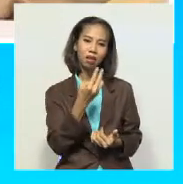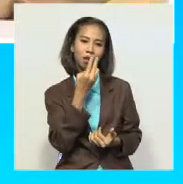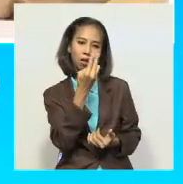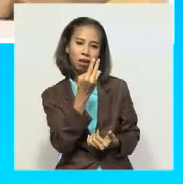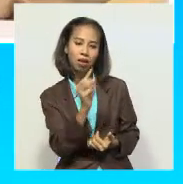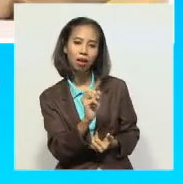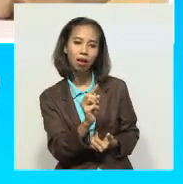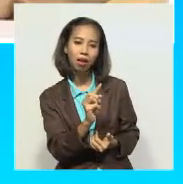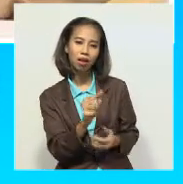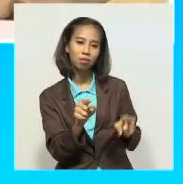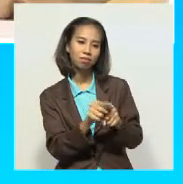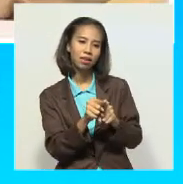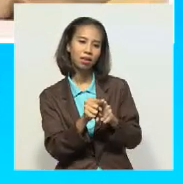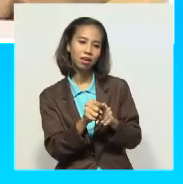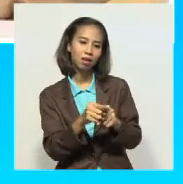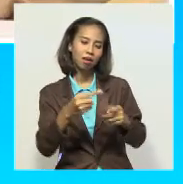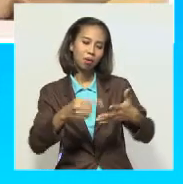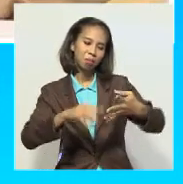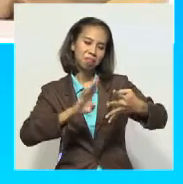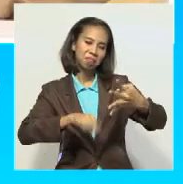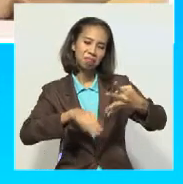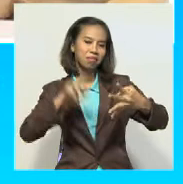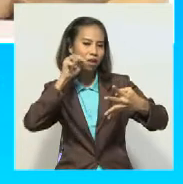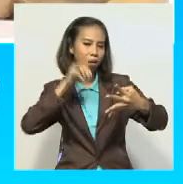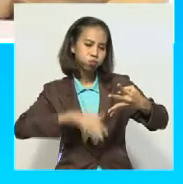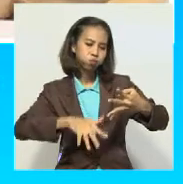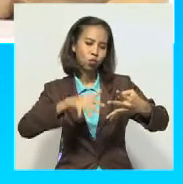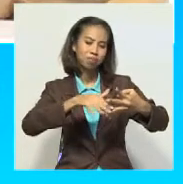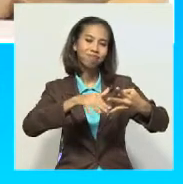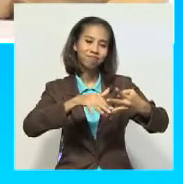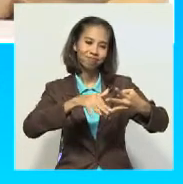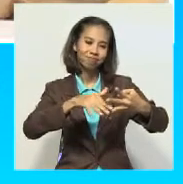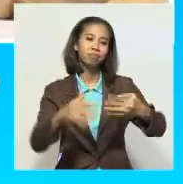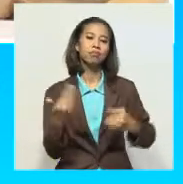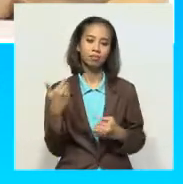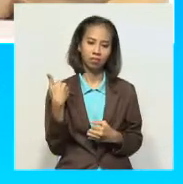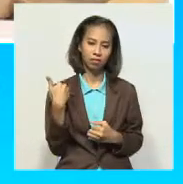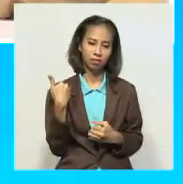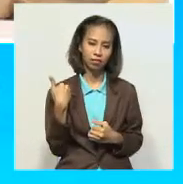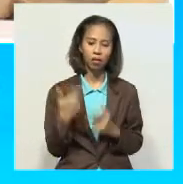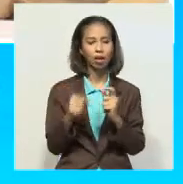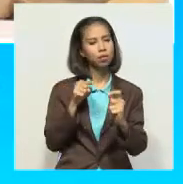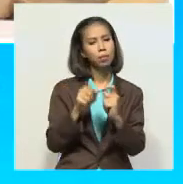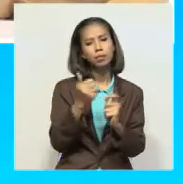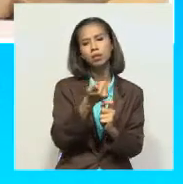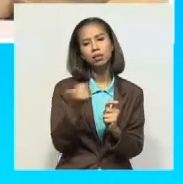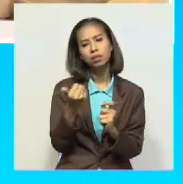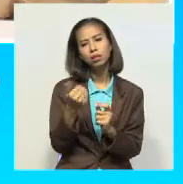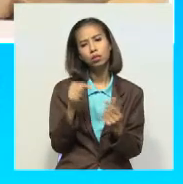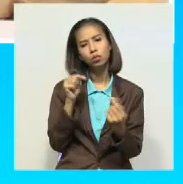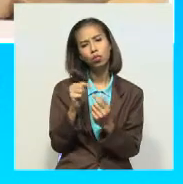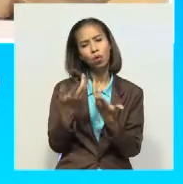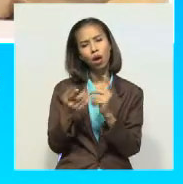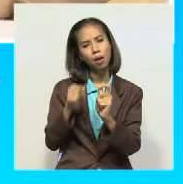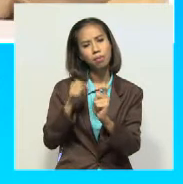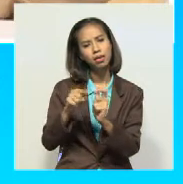เหมือนกับชั้นล่างทั้งหมดหรืออะไรอย่างเงี้ยอันนั้นก็นั่นว่าไปในส่วนของแก่งกระจานส่วนที่อำเภออื่นเนี่ยทางท่ายางทางบ้านล